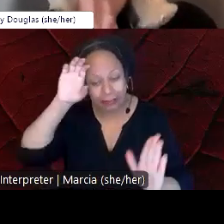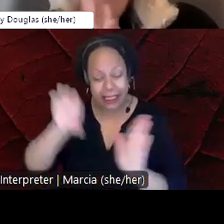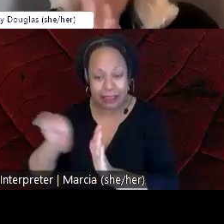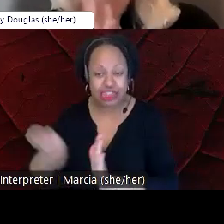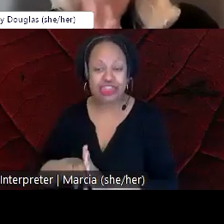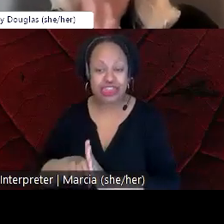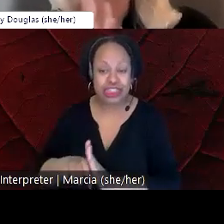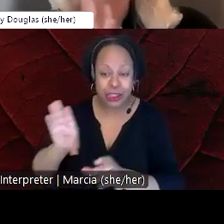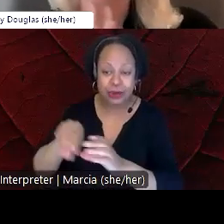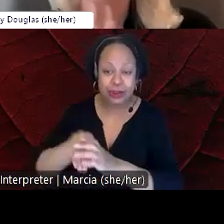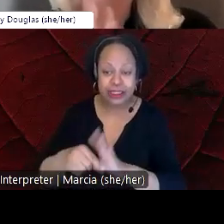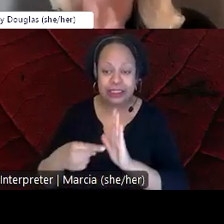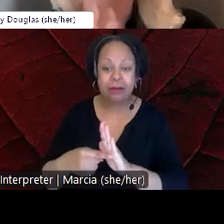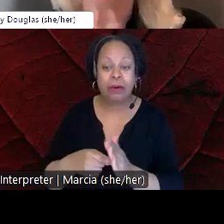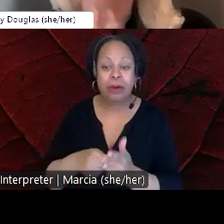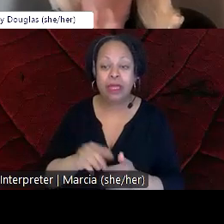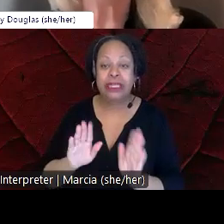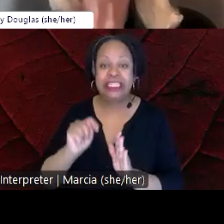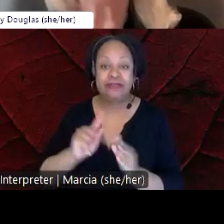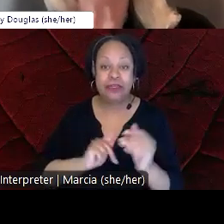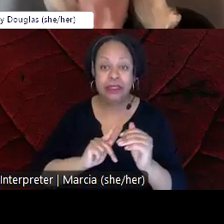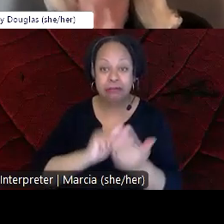une image d'un